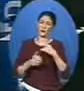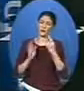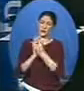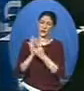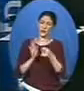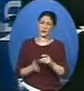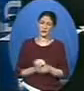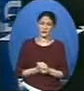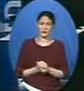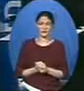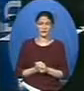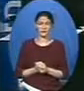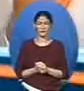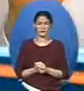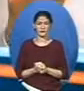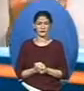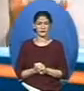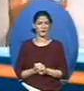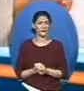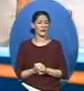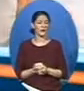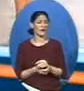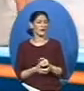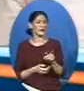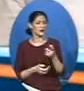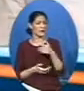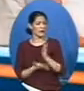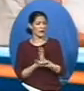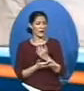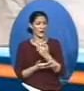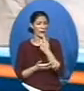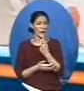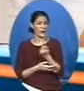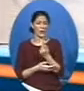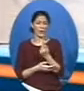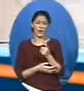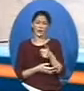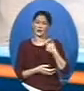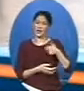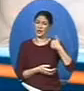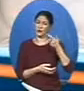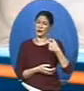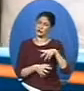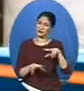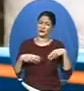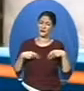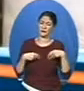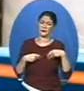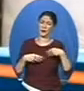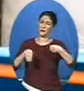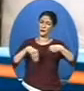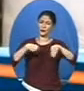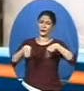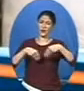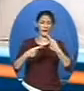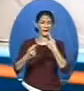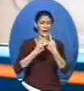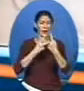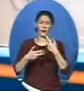הרי חבר הכנסת... אומר לך שאנחנו אמרנו גם לשרים, שנהיה מוכנים לכל הליך של פשרה, של